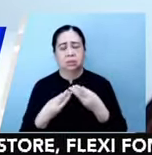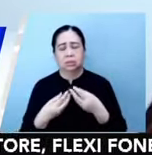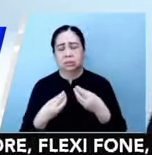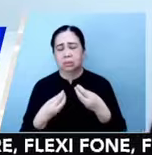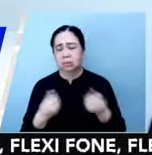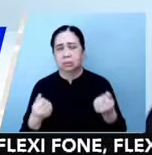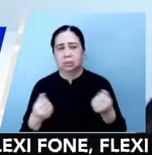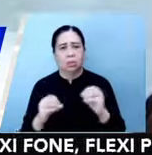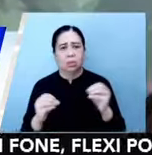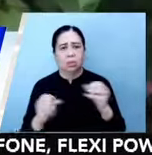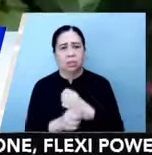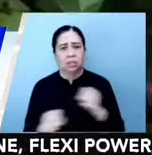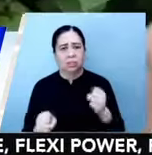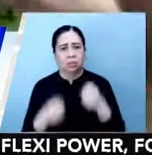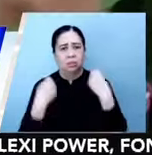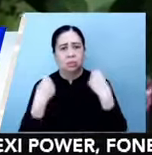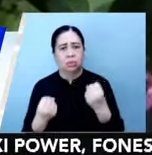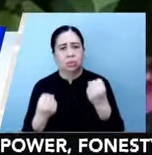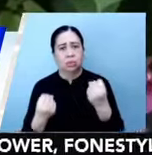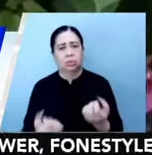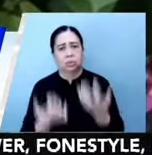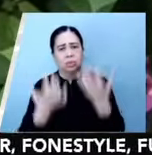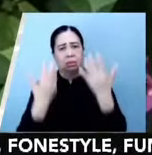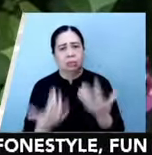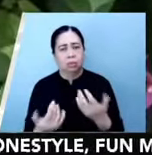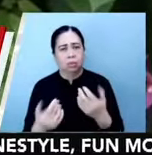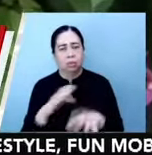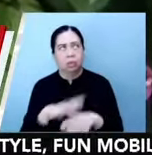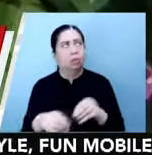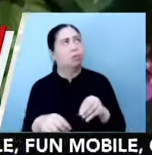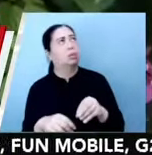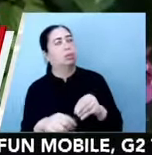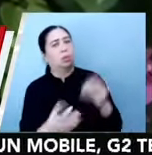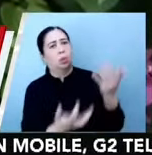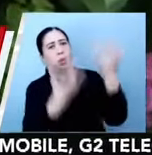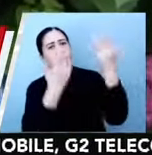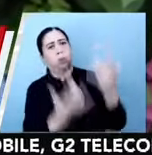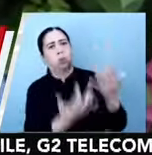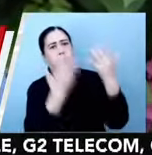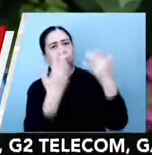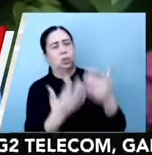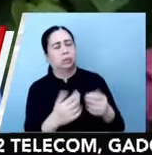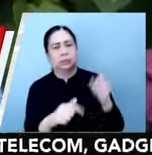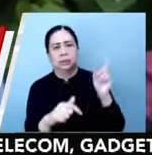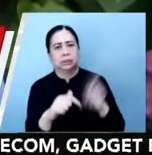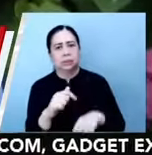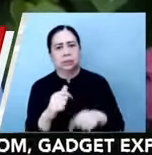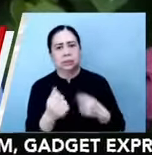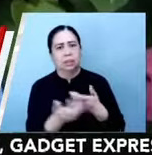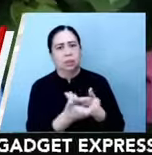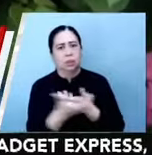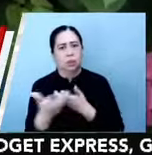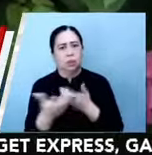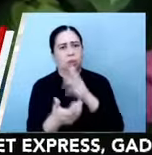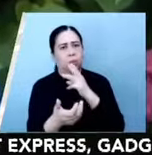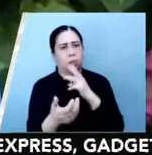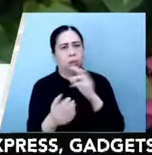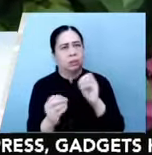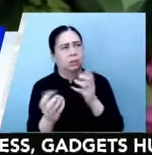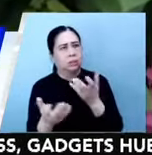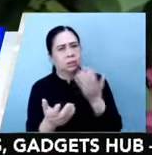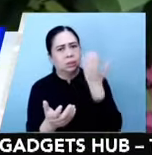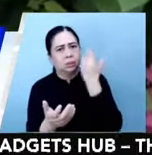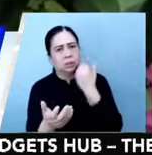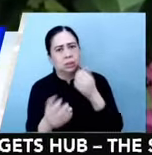sa lakas ng apoy. Paglabas namin, ang lakas ng apoy eh. Hindi na kaya ng tubig eh. Ang gusto lang namin,